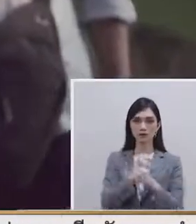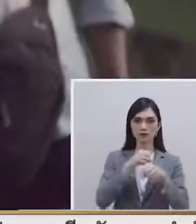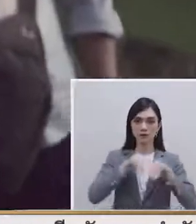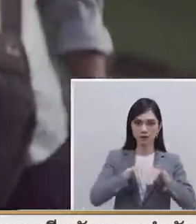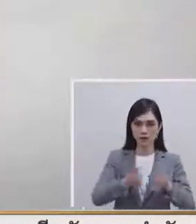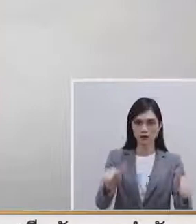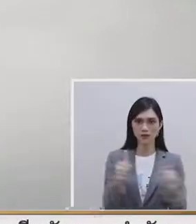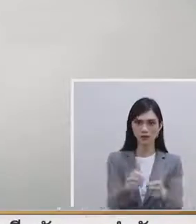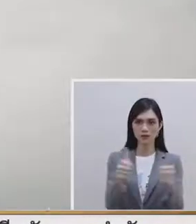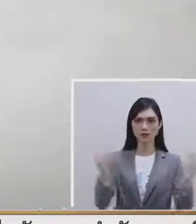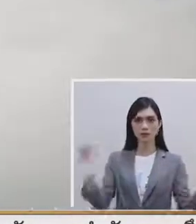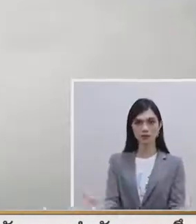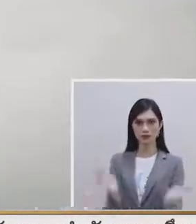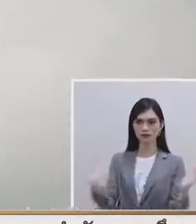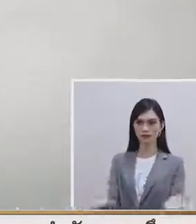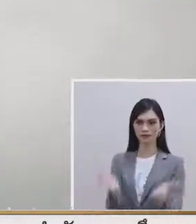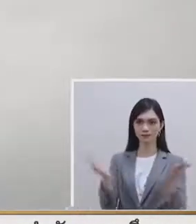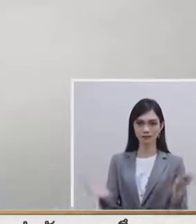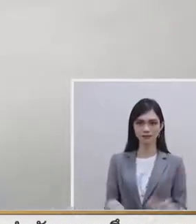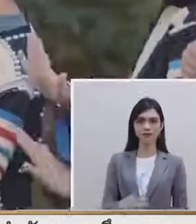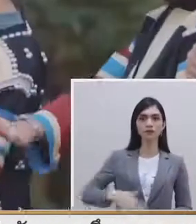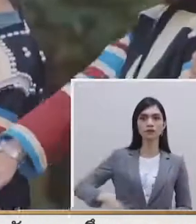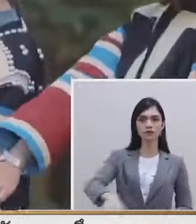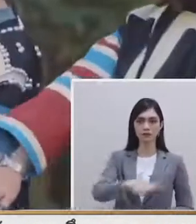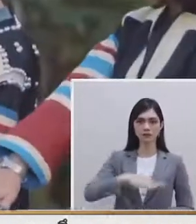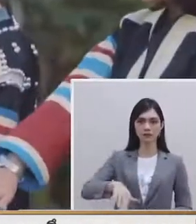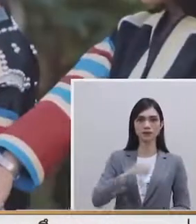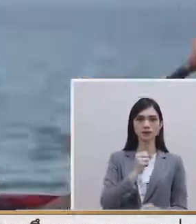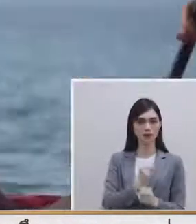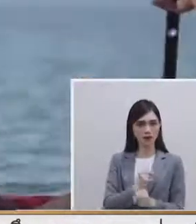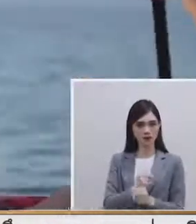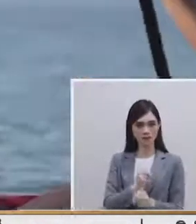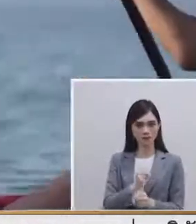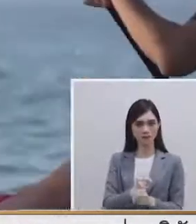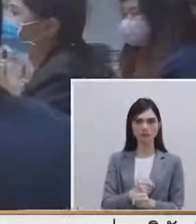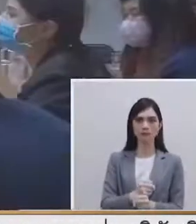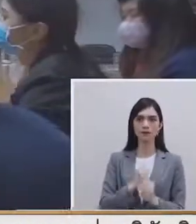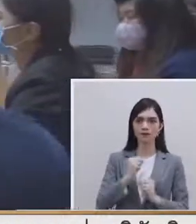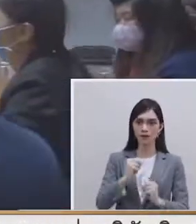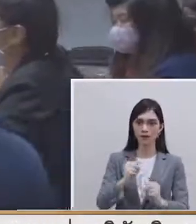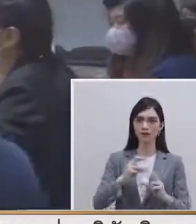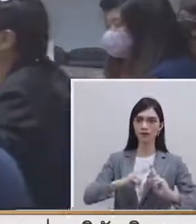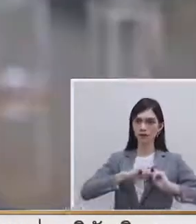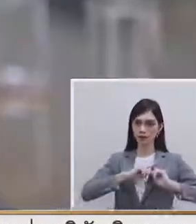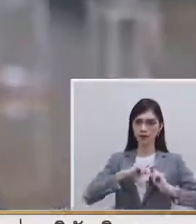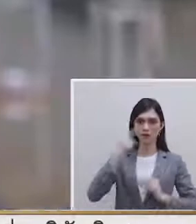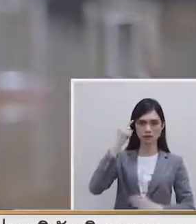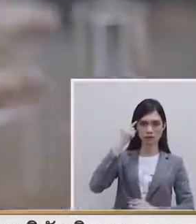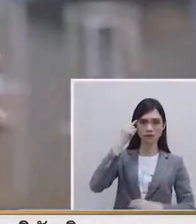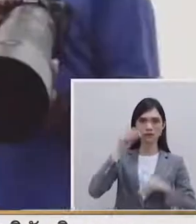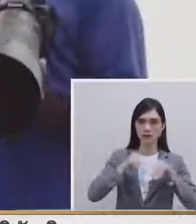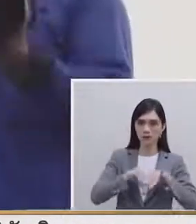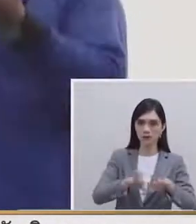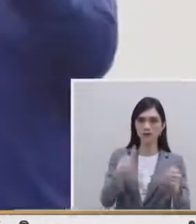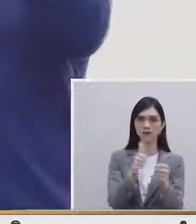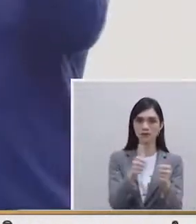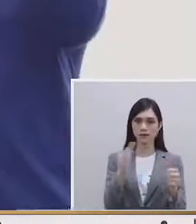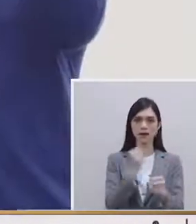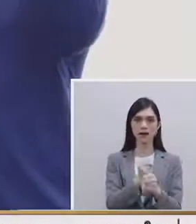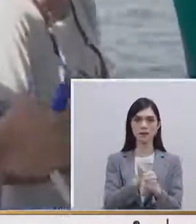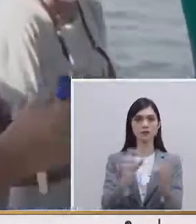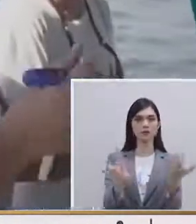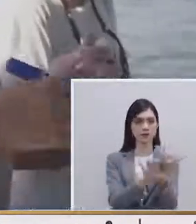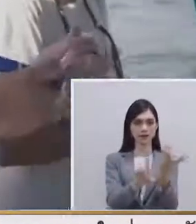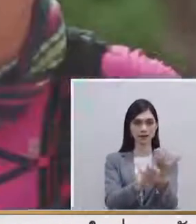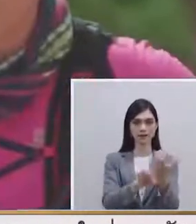อดีส่งเสริมและสนับสนุนทุกภาคส่วนสามารถพัฒนาศักยภาพในการสร้างสรรค์สื่อดีมีคุณภา